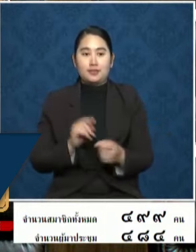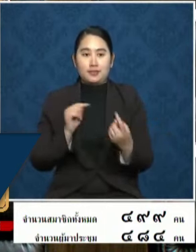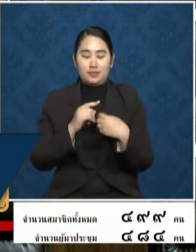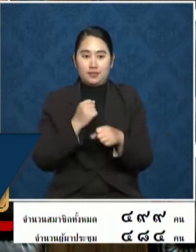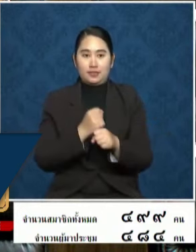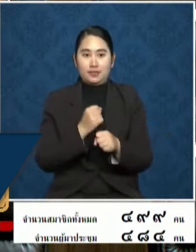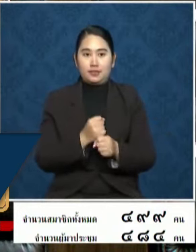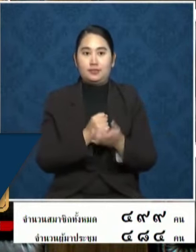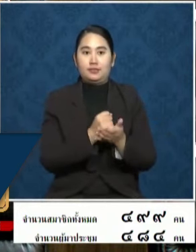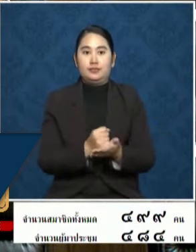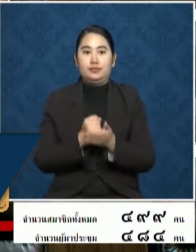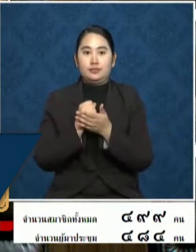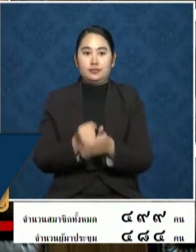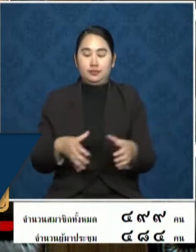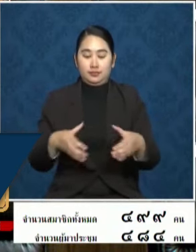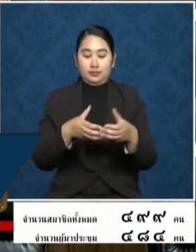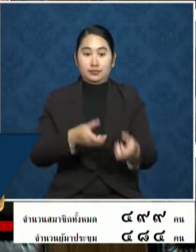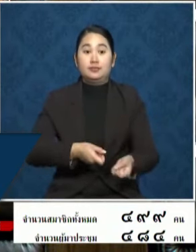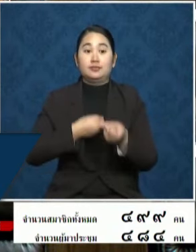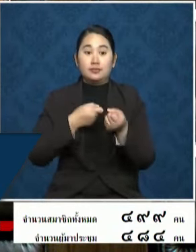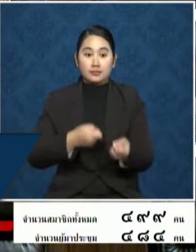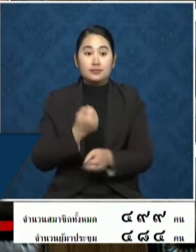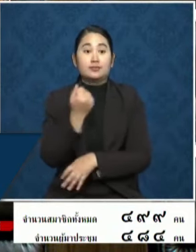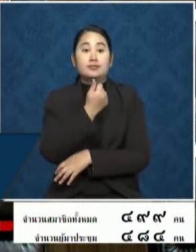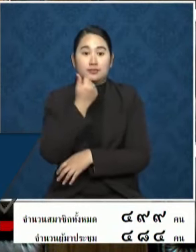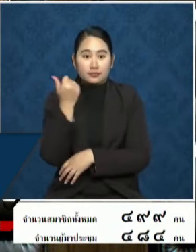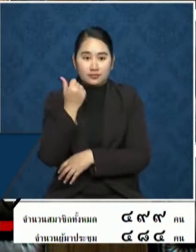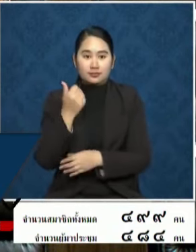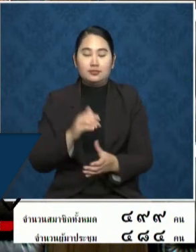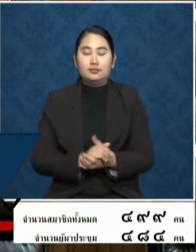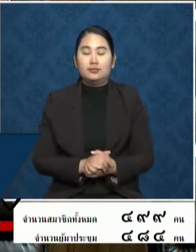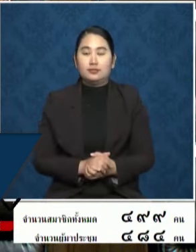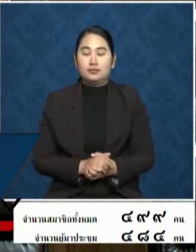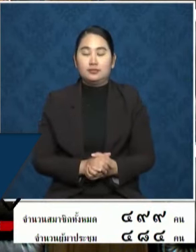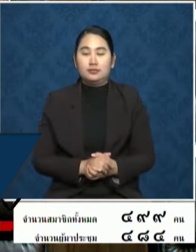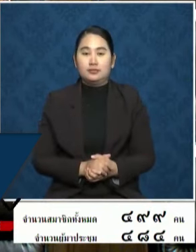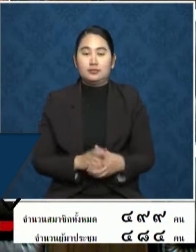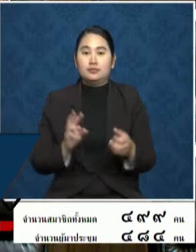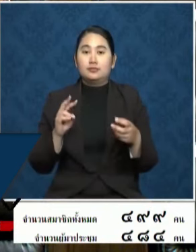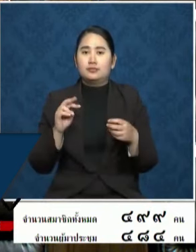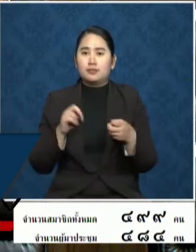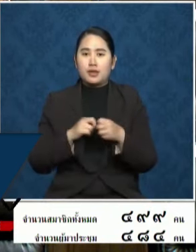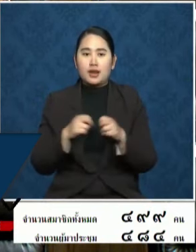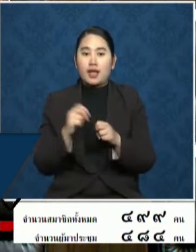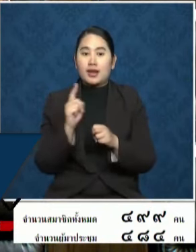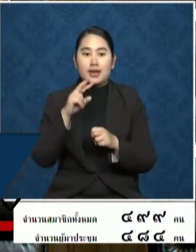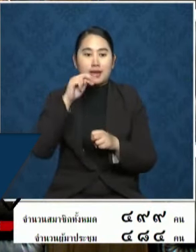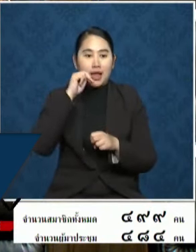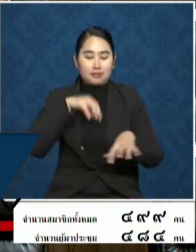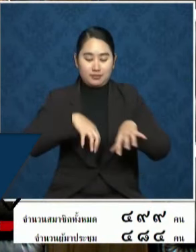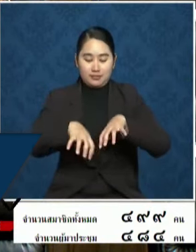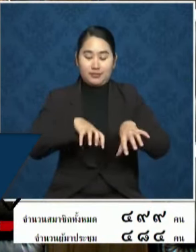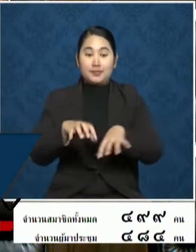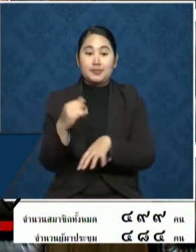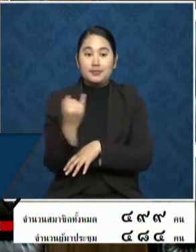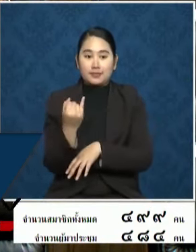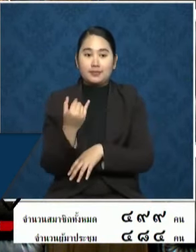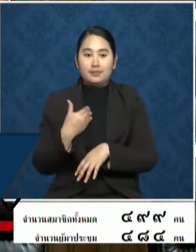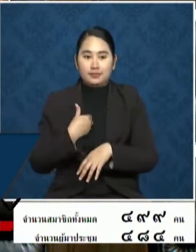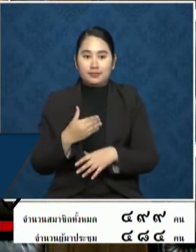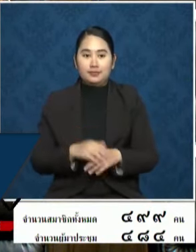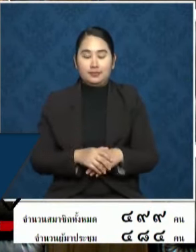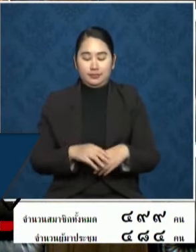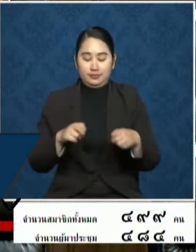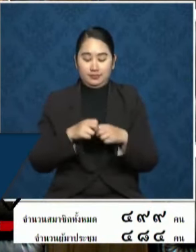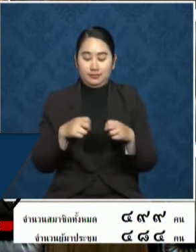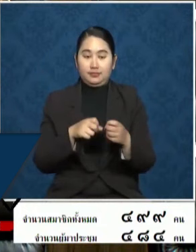ช่วยเหลือพี่น้องเกษตรกรนอกเขตพื้นที่ชลทานนะครับที่ยังขาดระบบการจัดการที่ดีนะครับรวมไปถึงการแก้